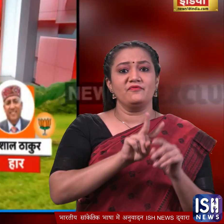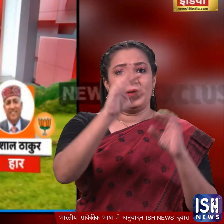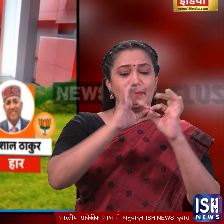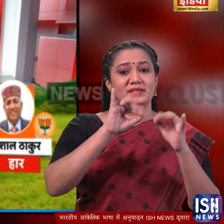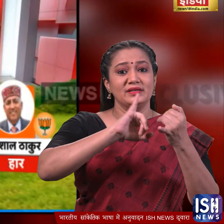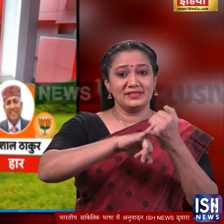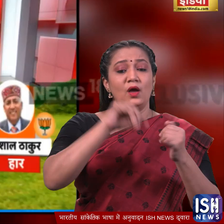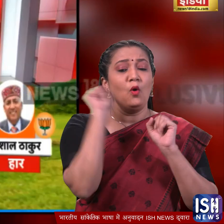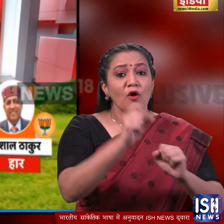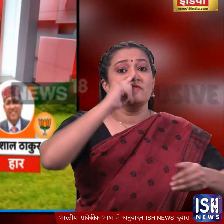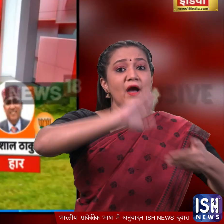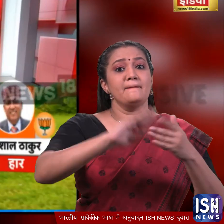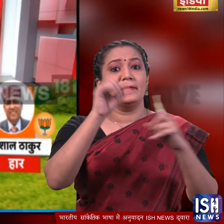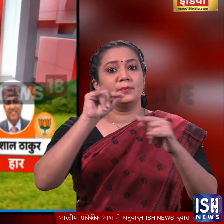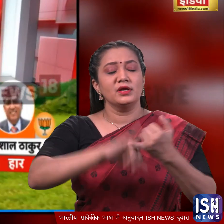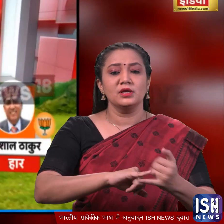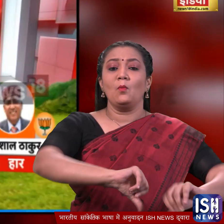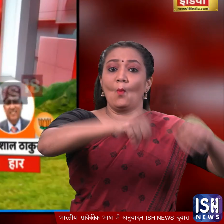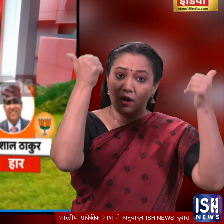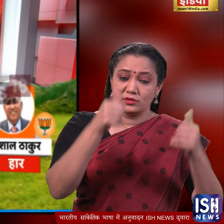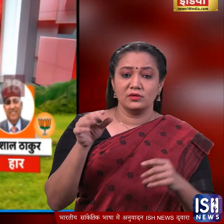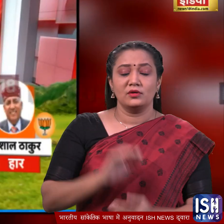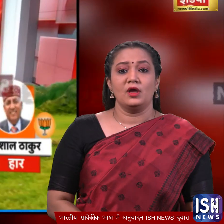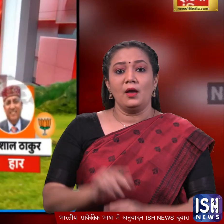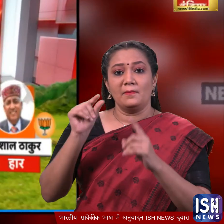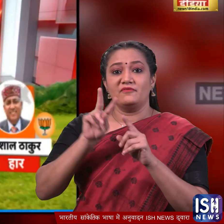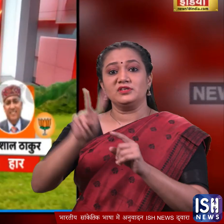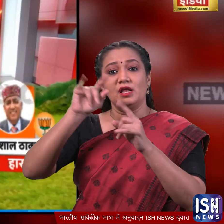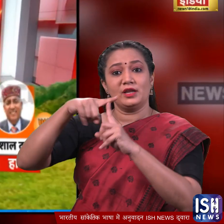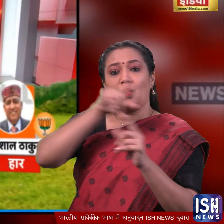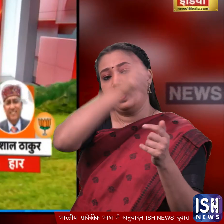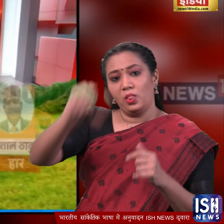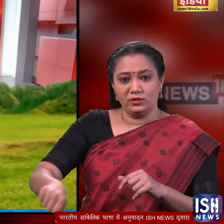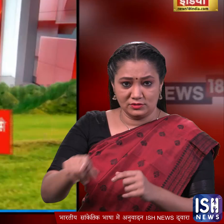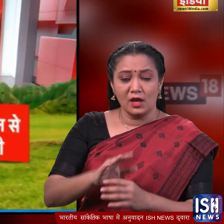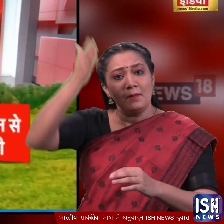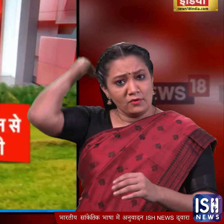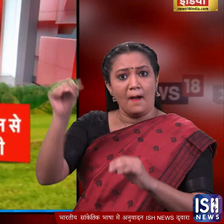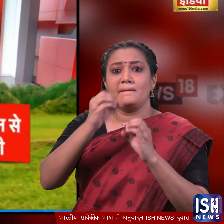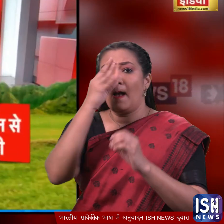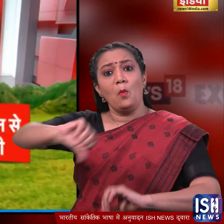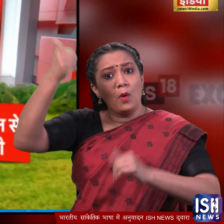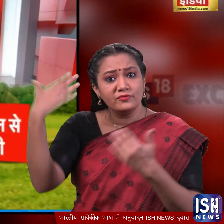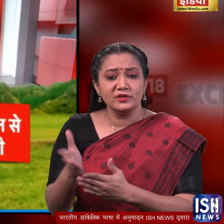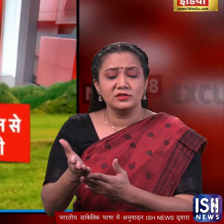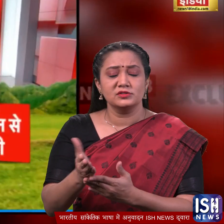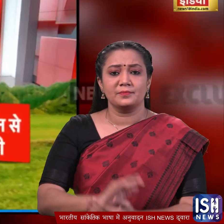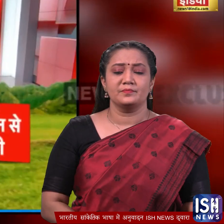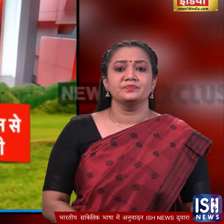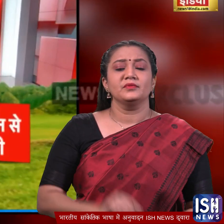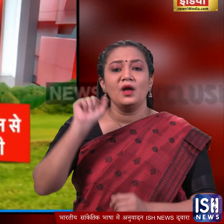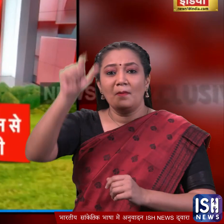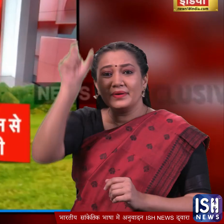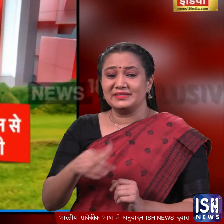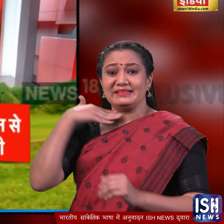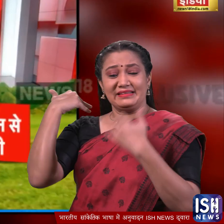वीरभद्र सिंह की पत्नी प्रतिभा सिंह ने बीजेपी उम्मीदवार खुशहाल ठाकुर को हराया। यह सीट पहले बीजेपी के पास थी और पार्टी सांसद रामस्वरूप